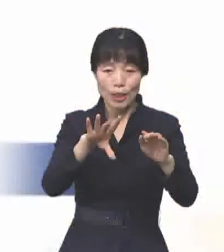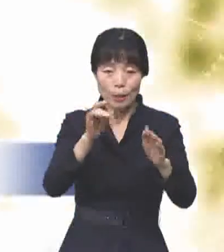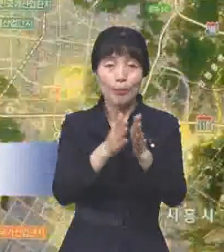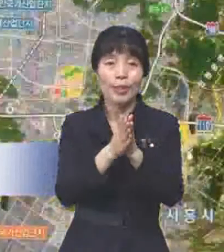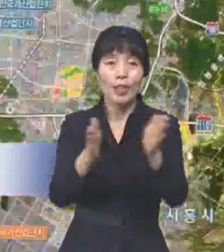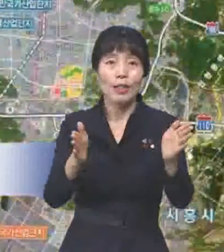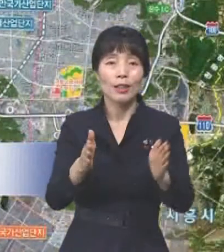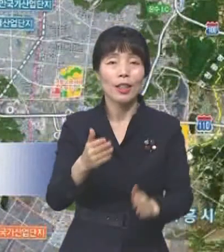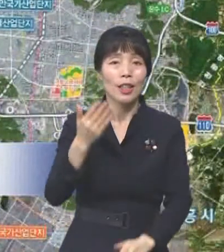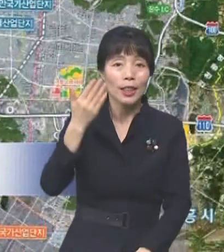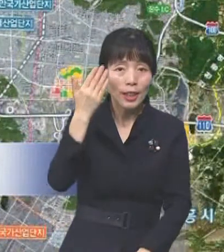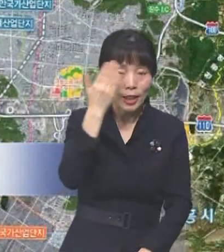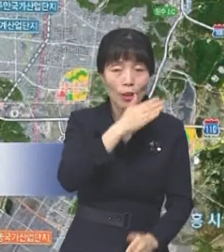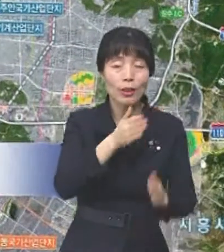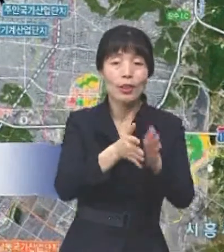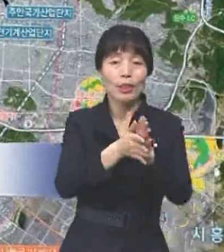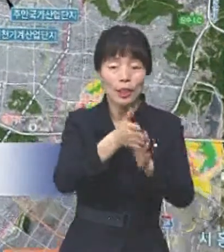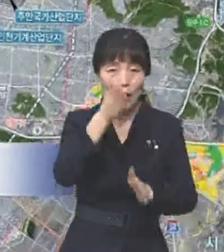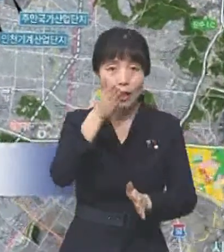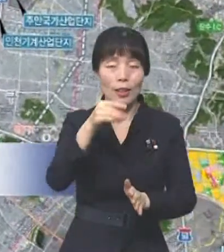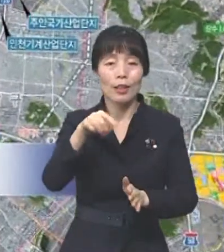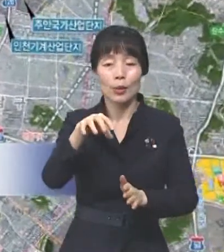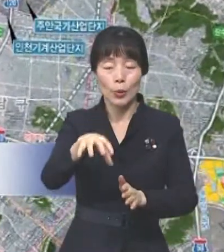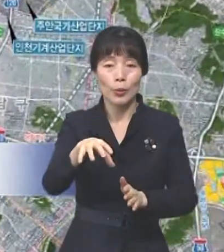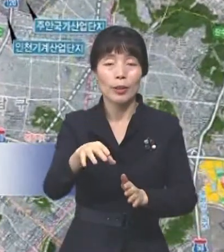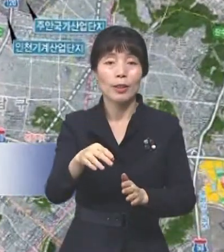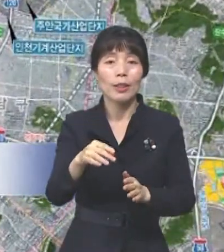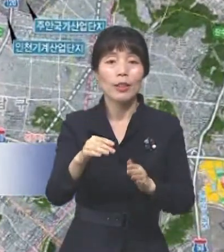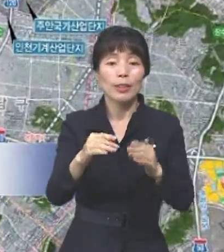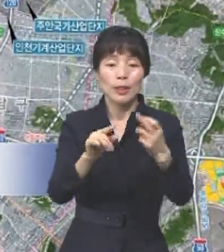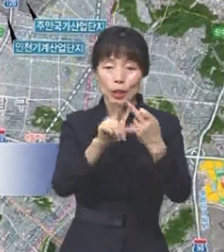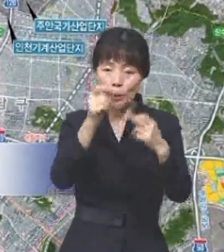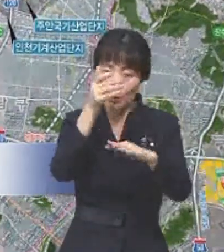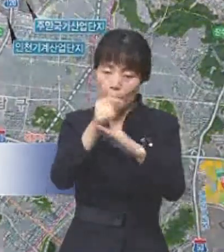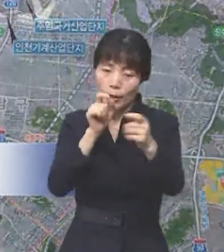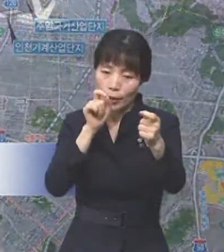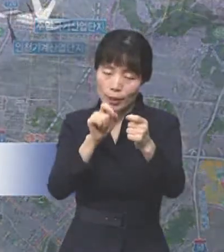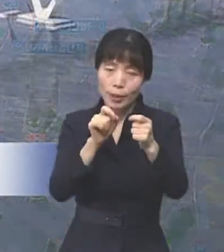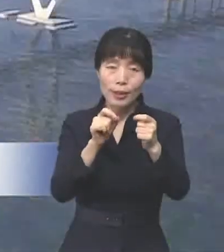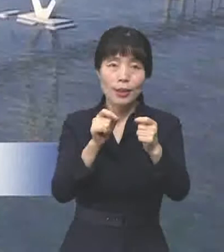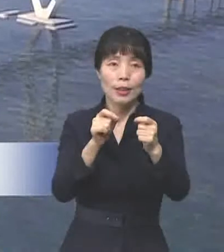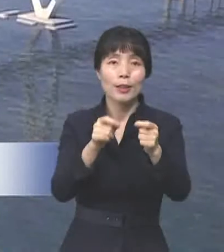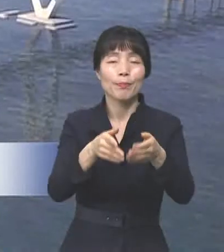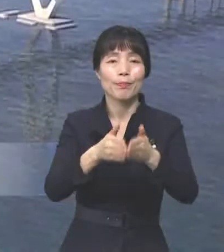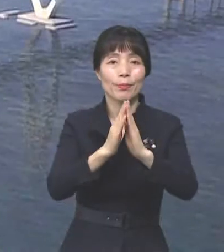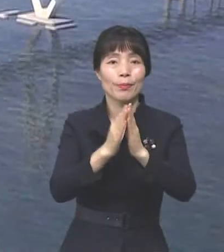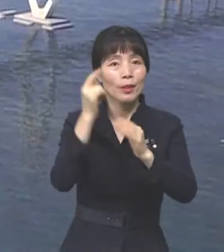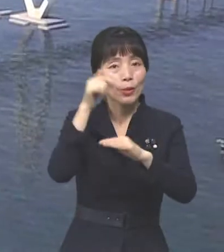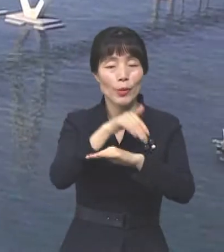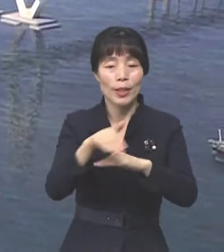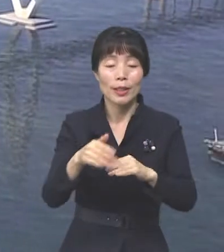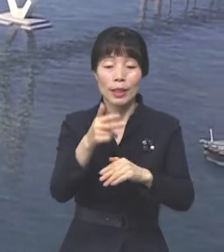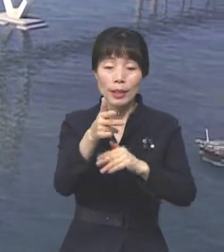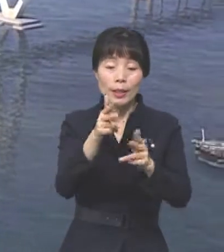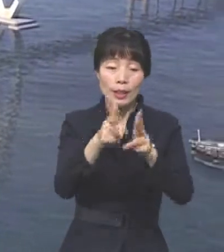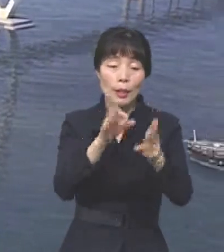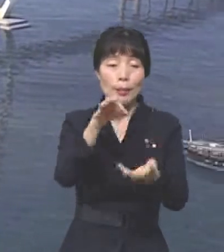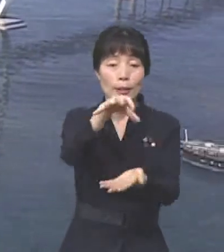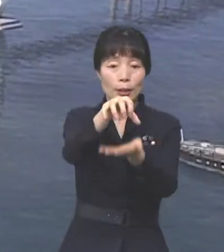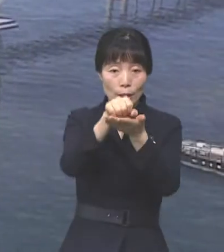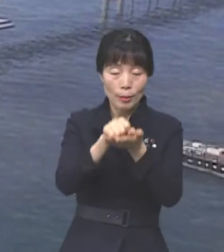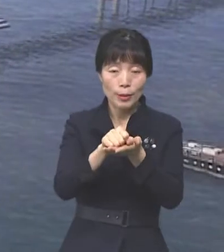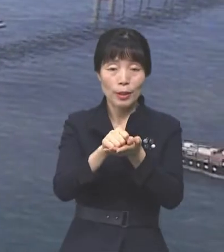청라와 영종 주민들의 숙원인 제3연입교도 연말에 착공할 예정입니다. 사업비 확보에 기여한 청라와